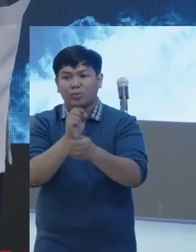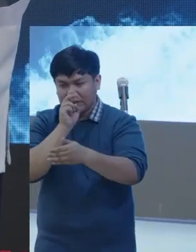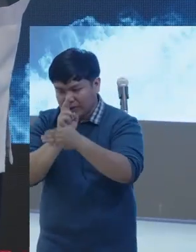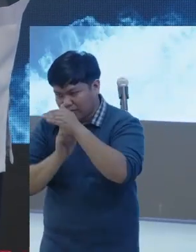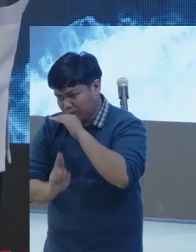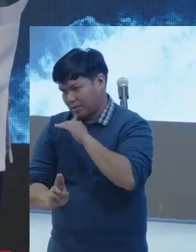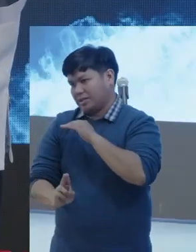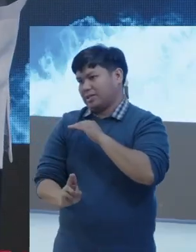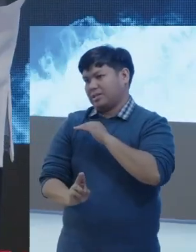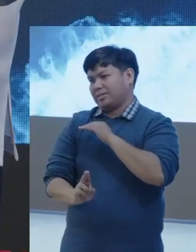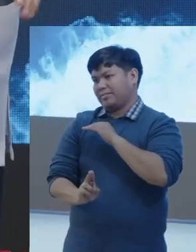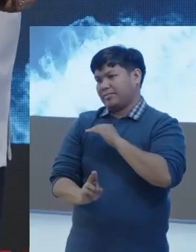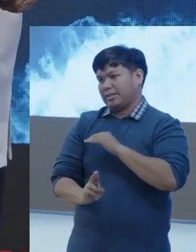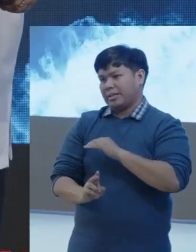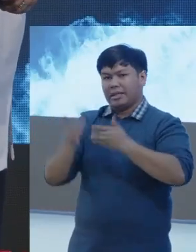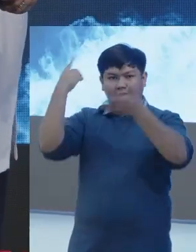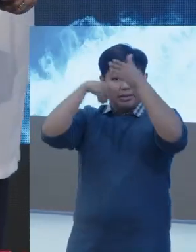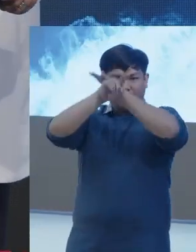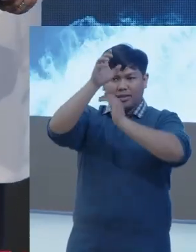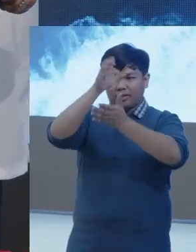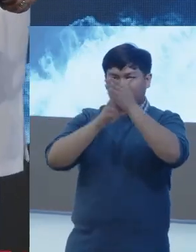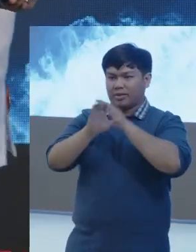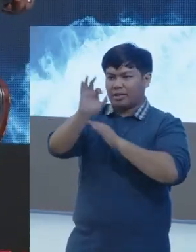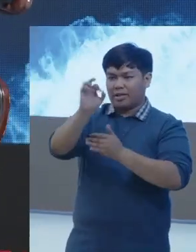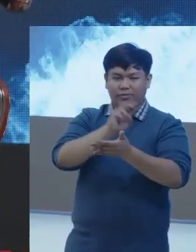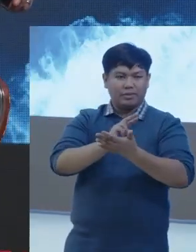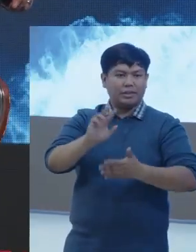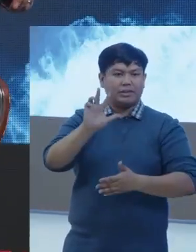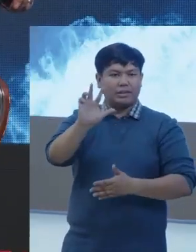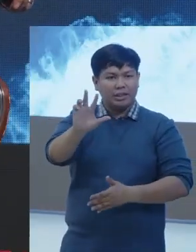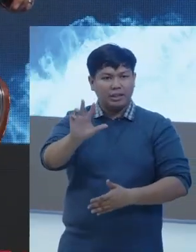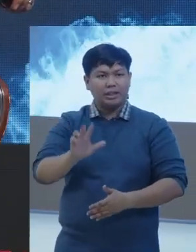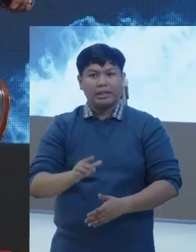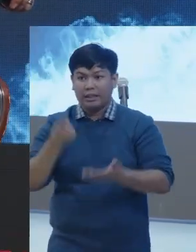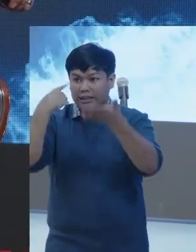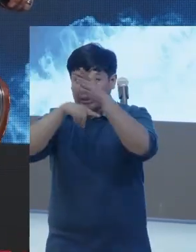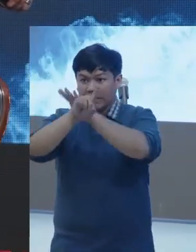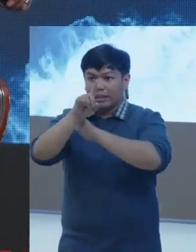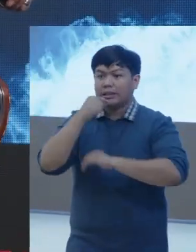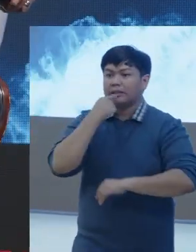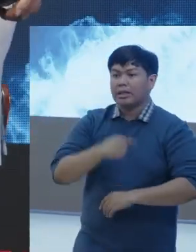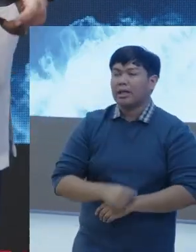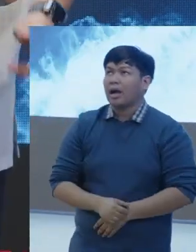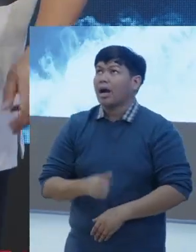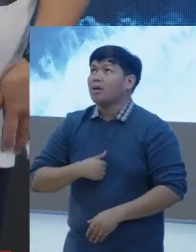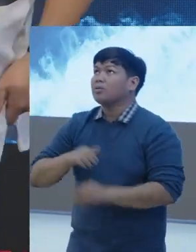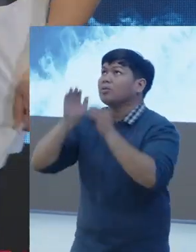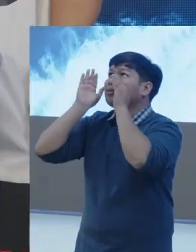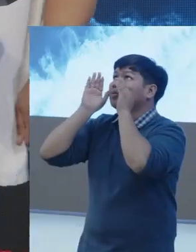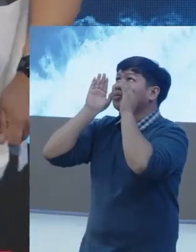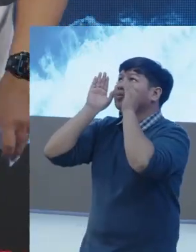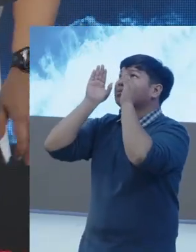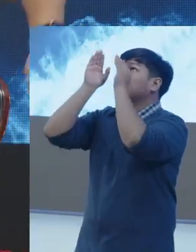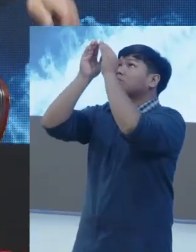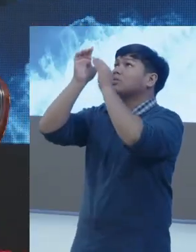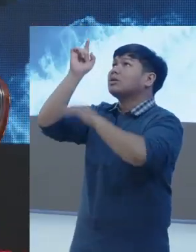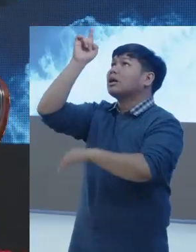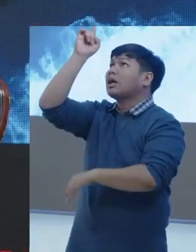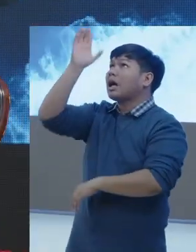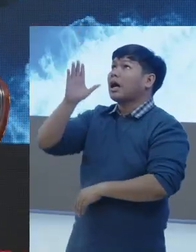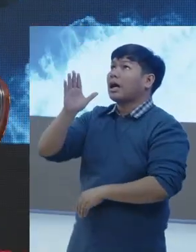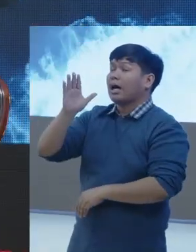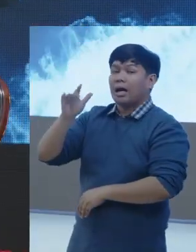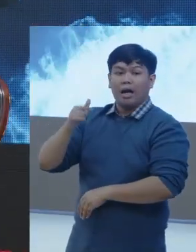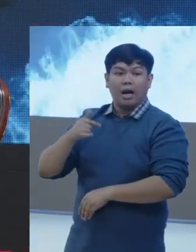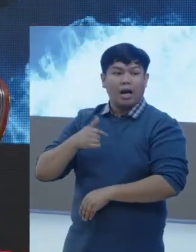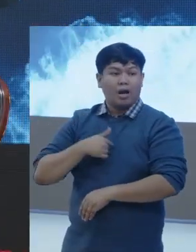pag-aayuno. Sa Daniel chapter 9 verse 3, sabi ni Daniel, then I turned my face to the Lord God. Daniel 9 ay meron ding